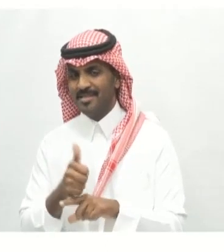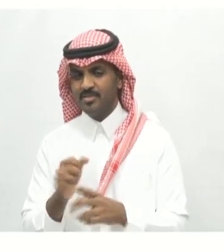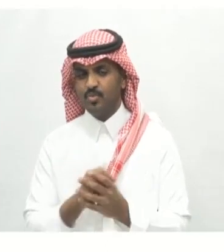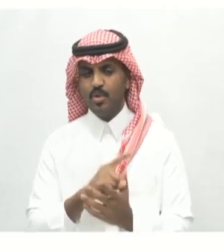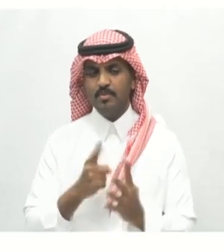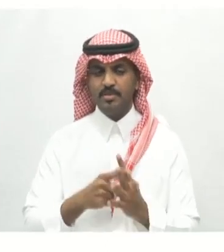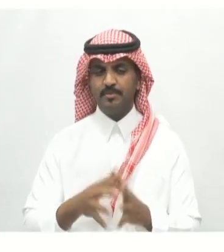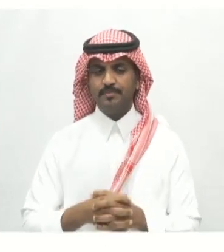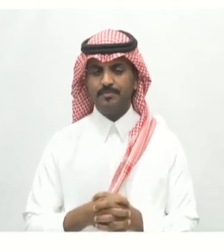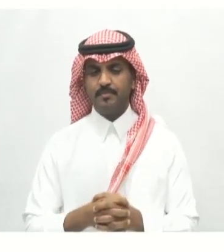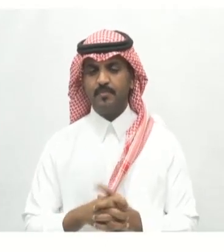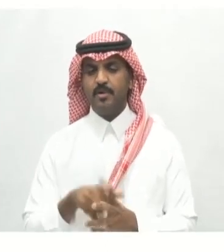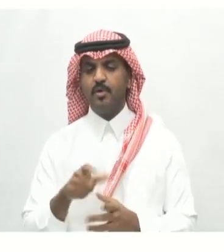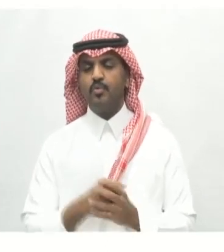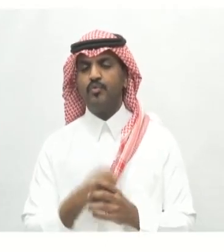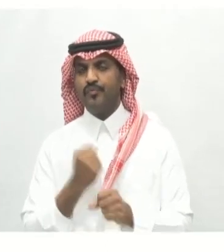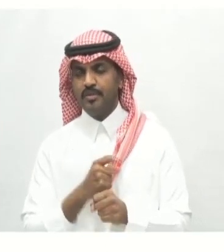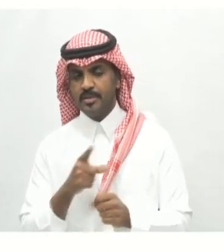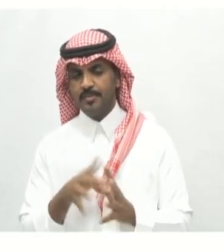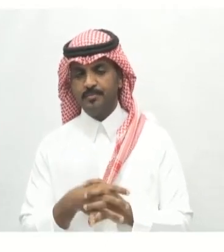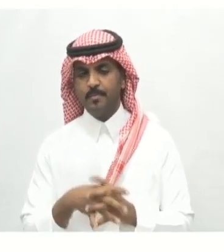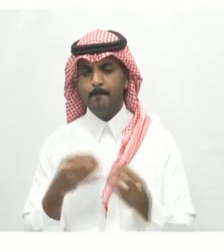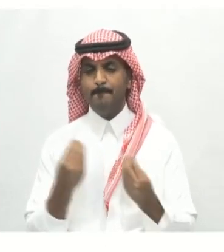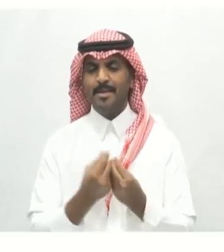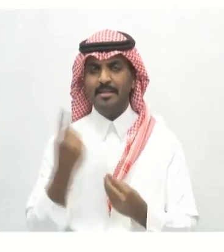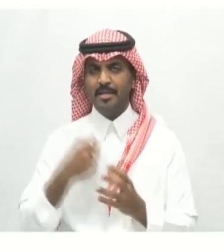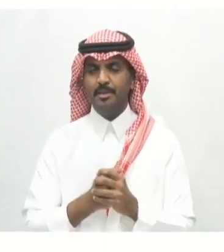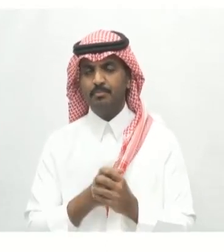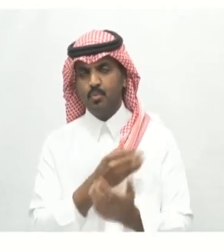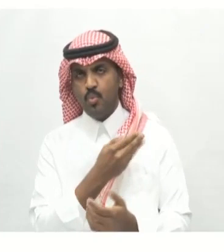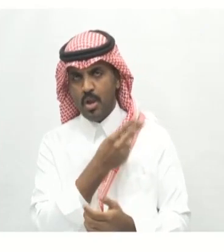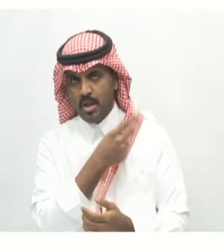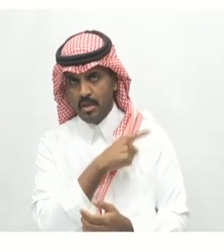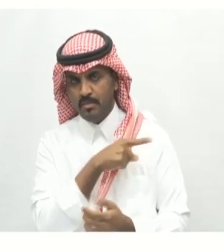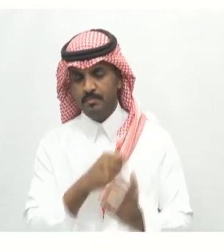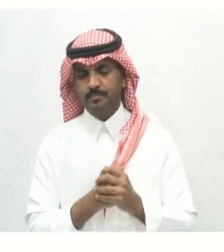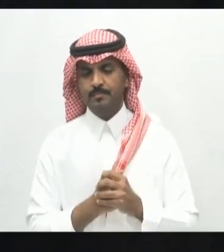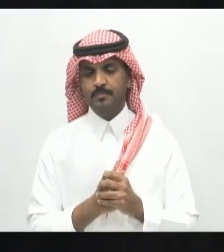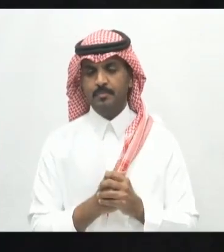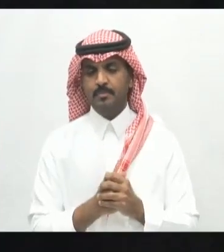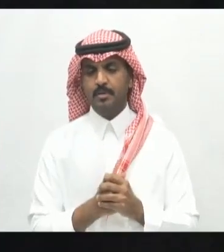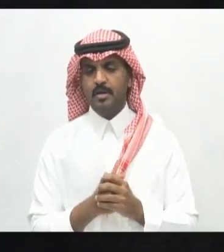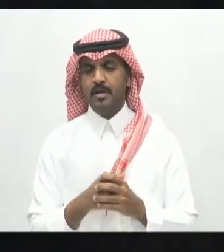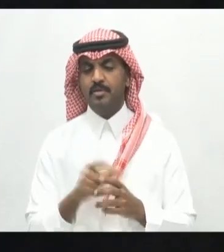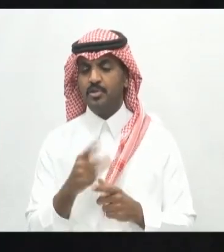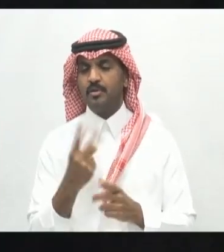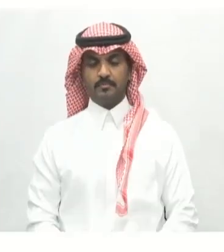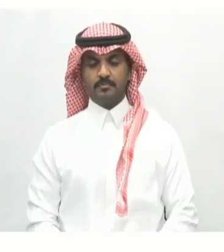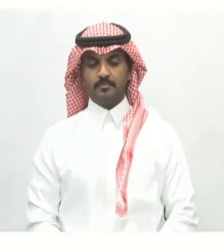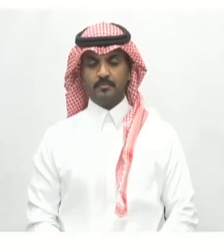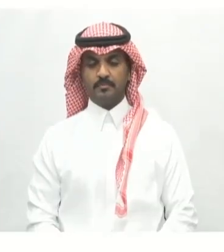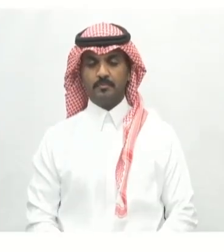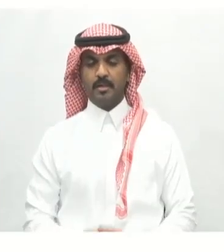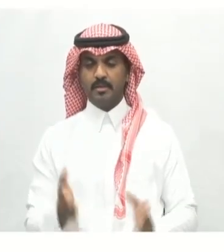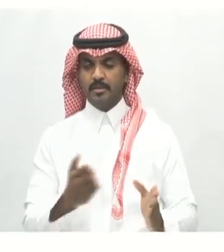ولا بشرطه فيكون الفعل صحيحا مع التحريم والاثم هذا امر اخر لابد ان تنتبهوا اليه